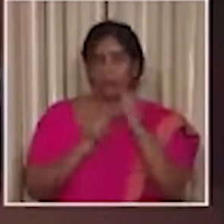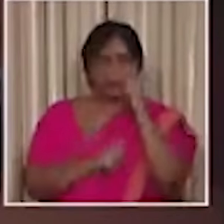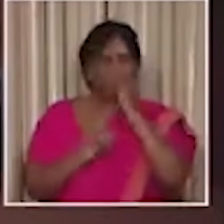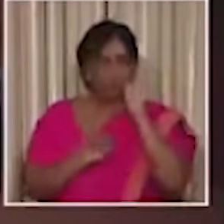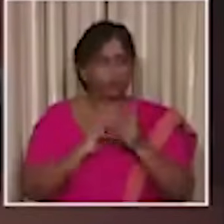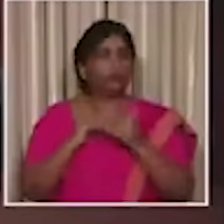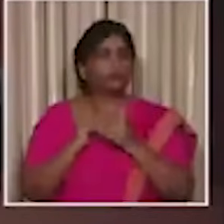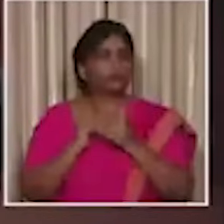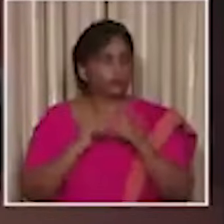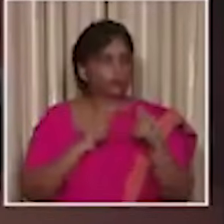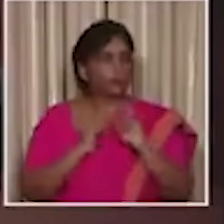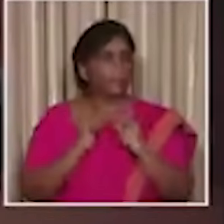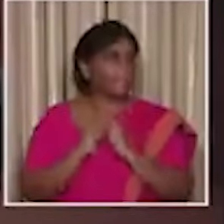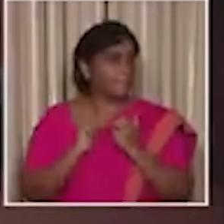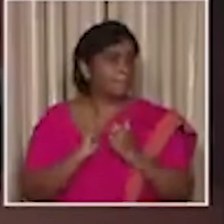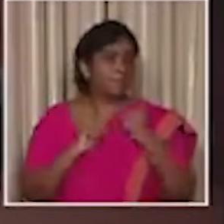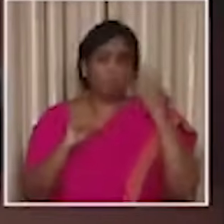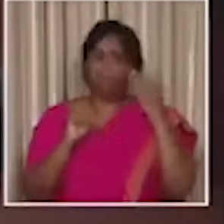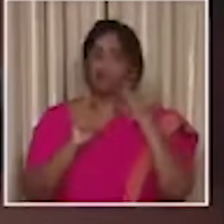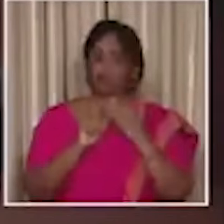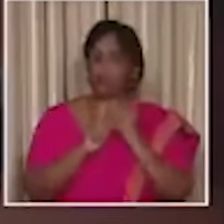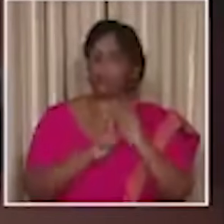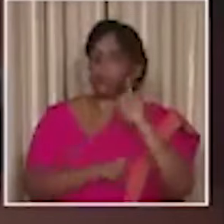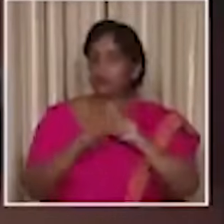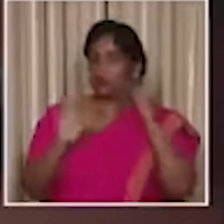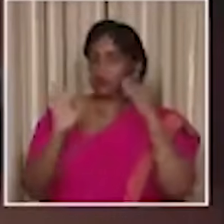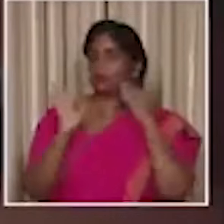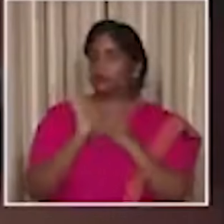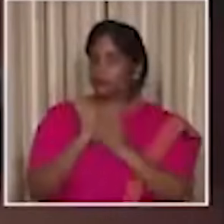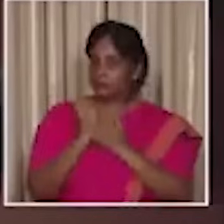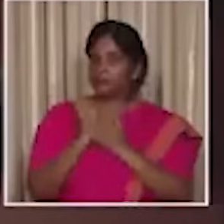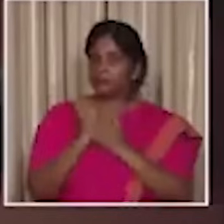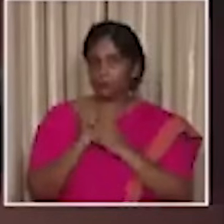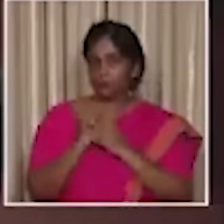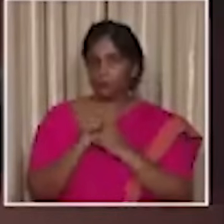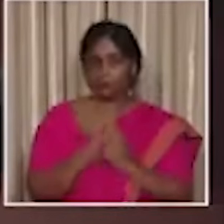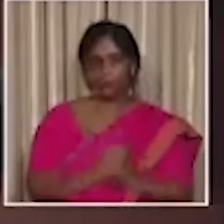මතුවී ඇති ගැටලුකාරී තත්ත්වය පිළිබඳව මෙම සභාවේ අවධානය යොමු කරනු කැමැත්තෙමි.